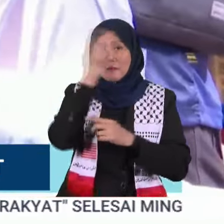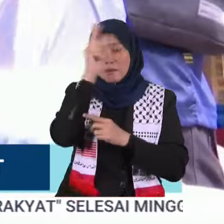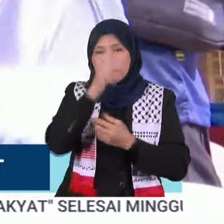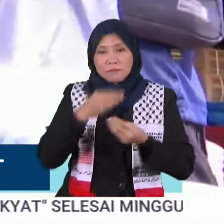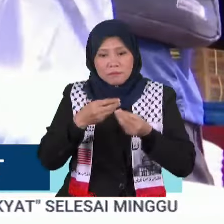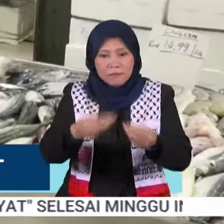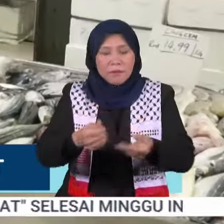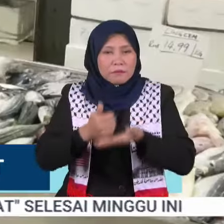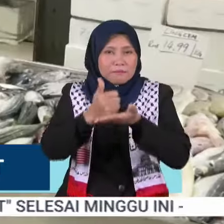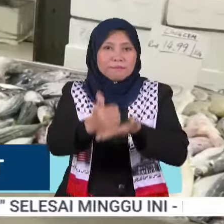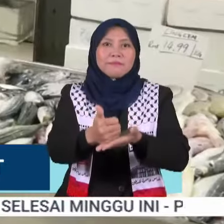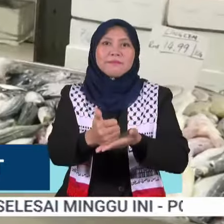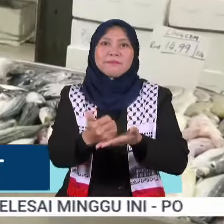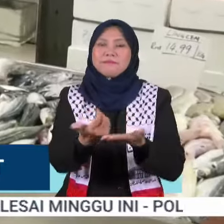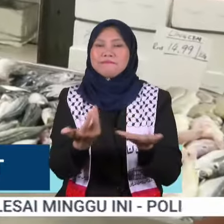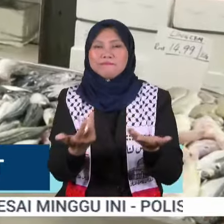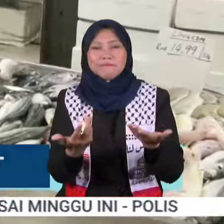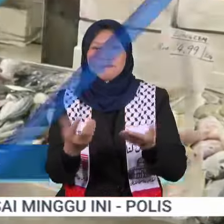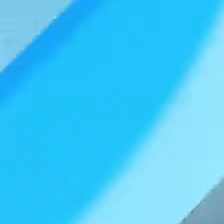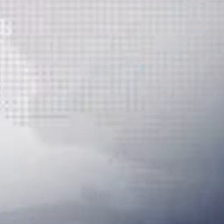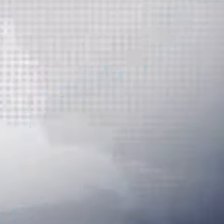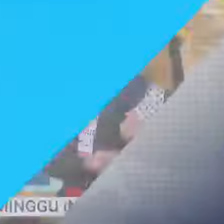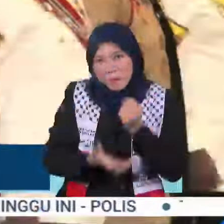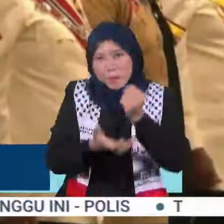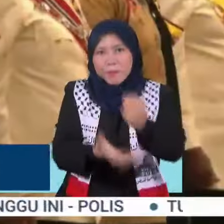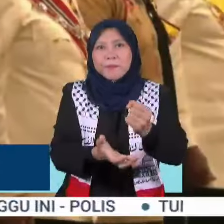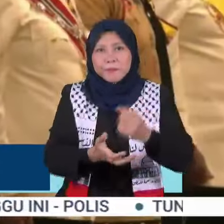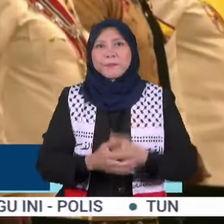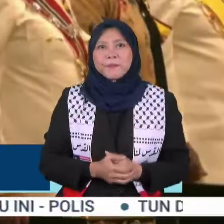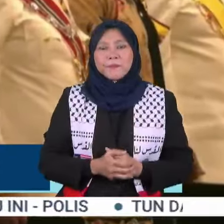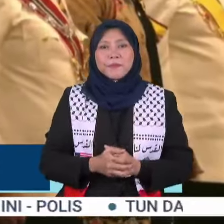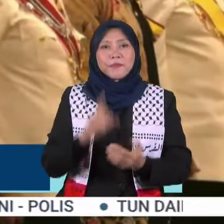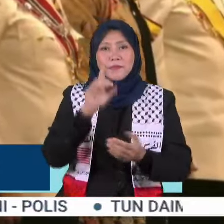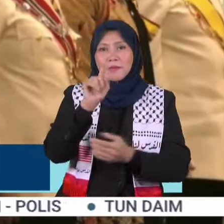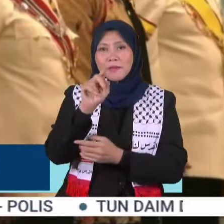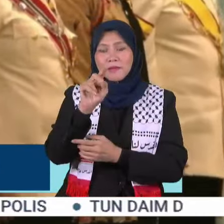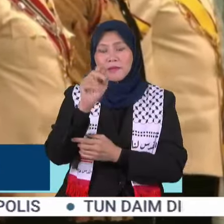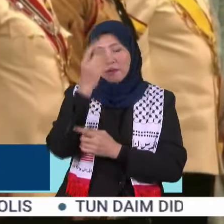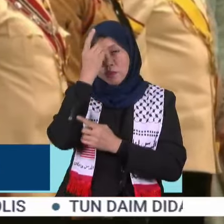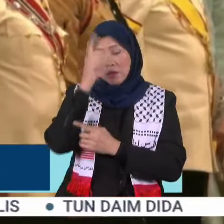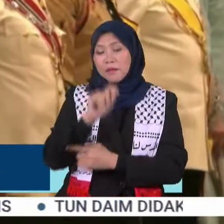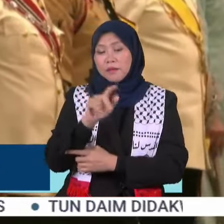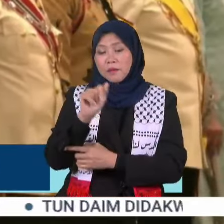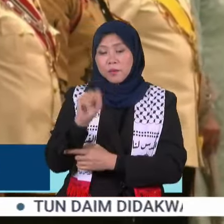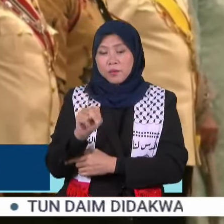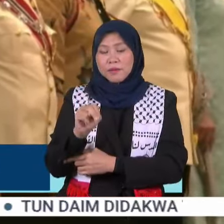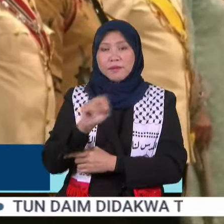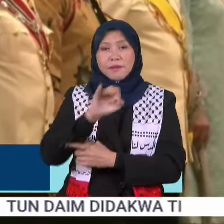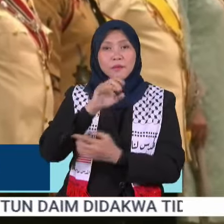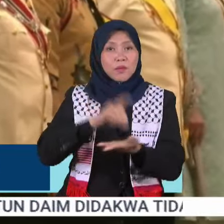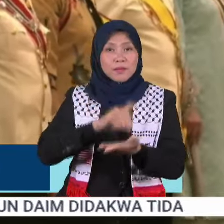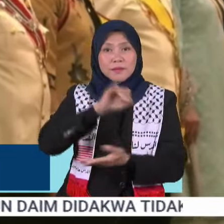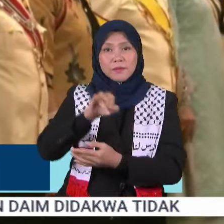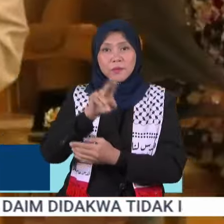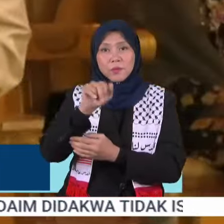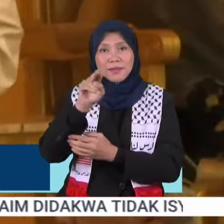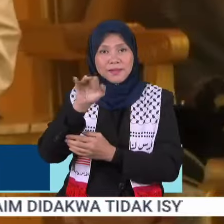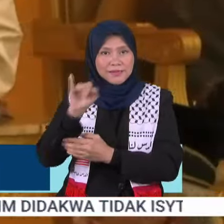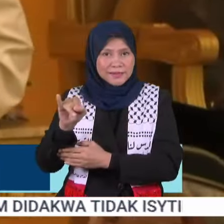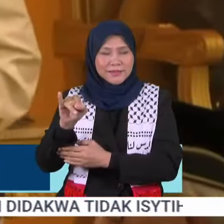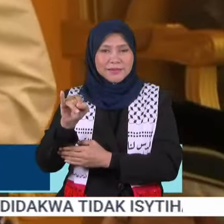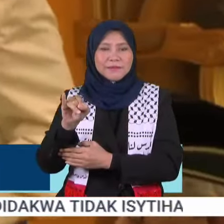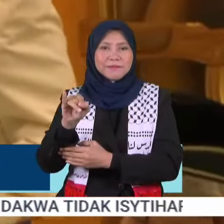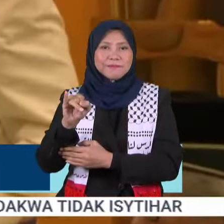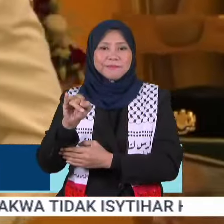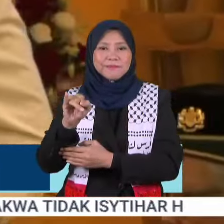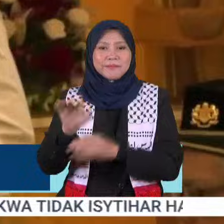sejagat kehidupan yang bermaruah. Tun Dr. Wan Junaidi, Tuanku Jaafar mengangkat sumpah yang di-Pertua Negeri